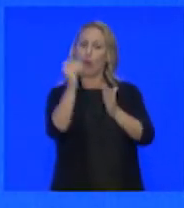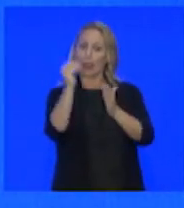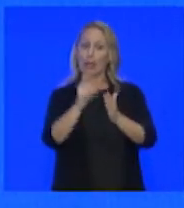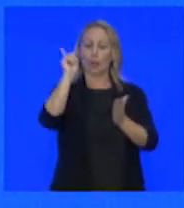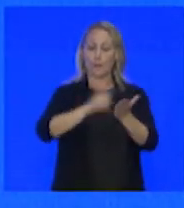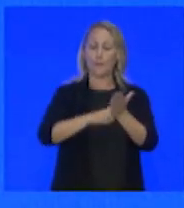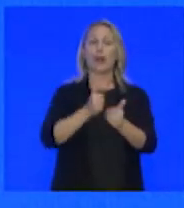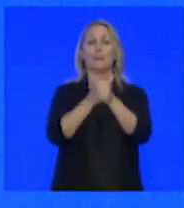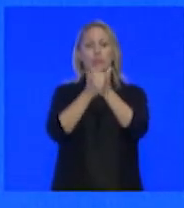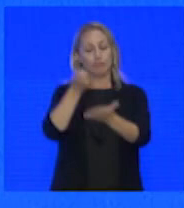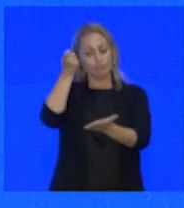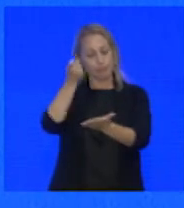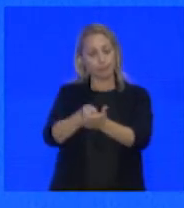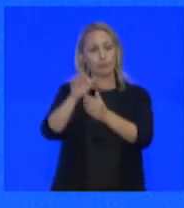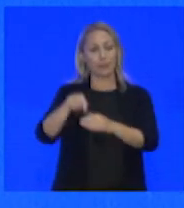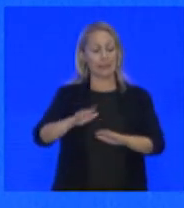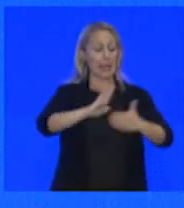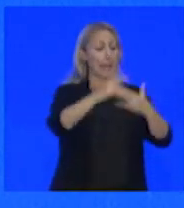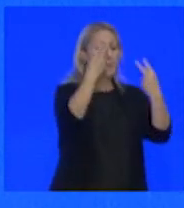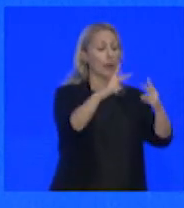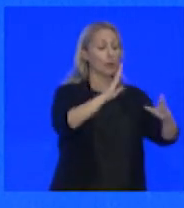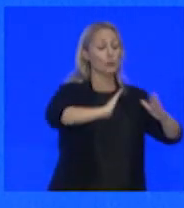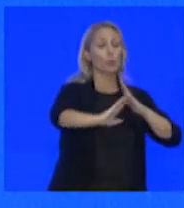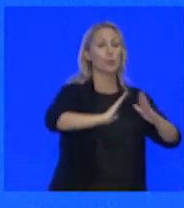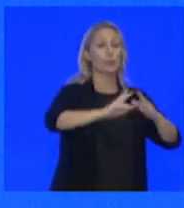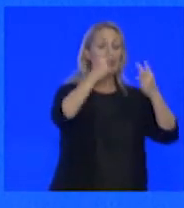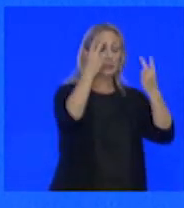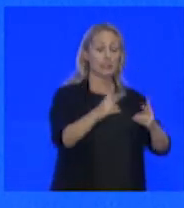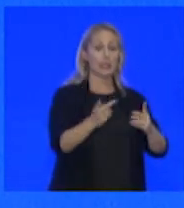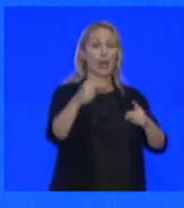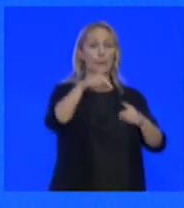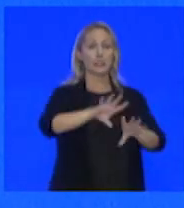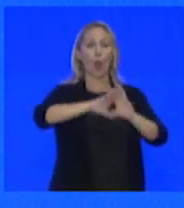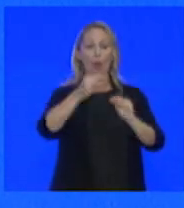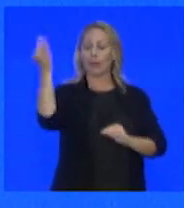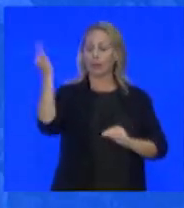νομοθεσία, να φροντίζουν τους υπαλλήλους τους να σέβονται το περιβάλλον.